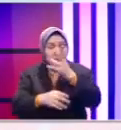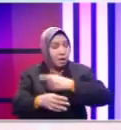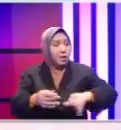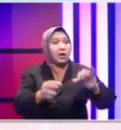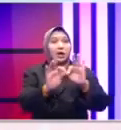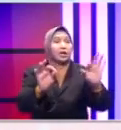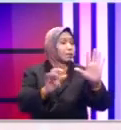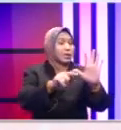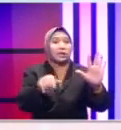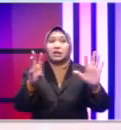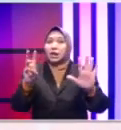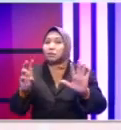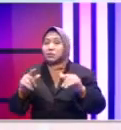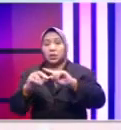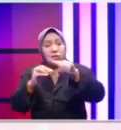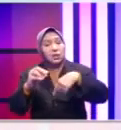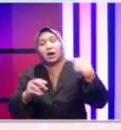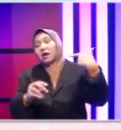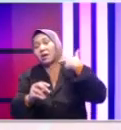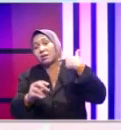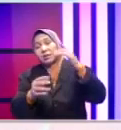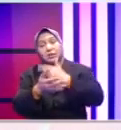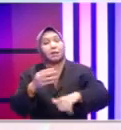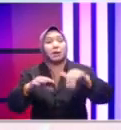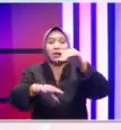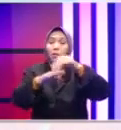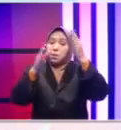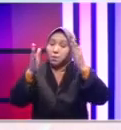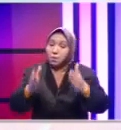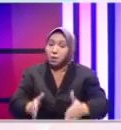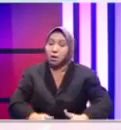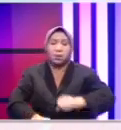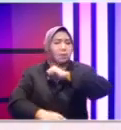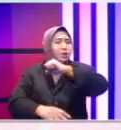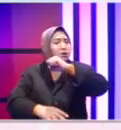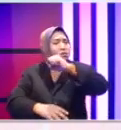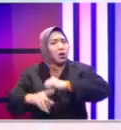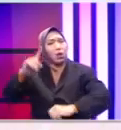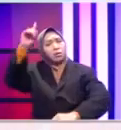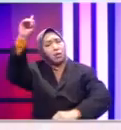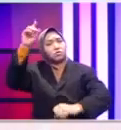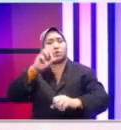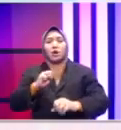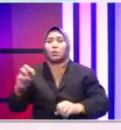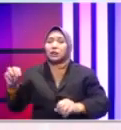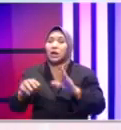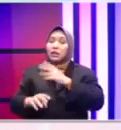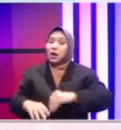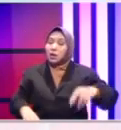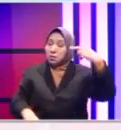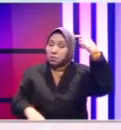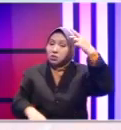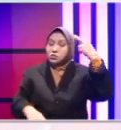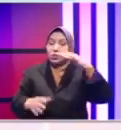menceritakan tentang ancaman terhadap out terhadap orang yang menentang Allah subhanahu wa ta'ala dan rasul-nya